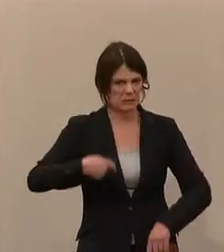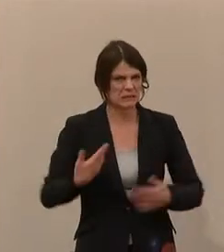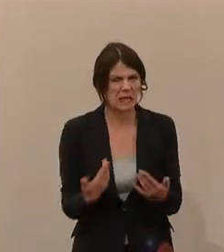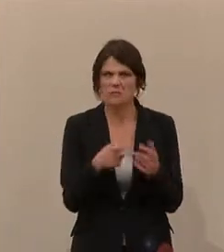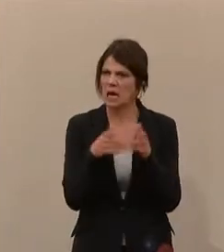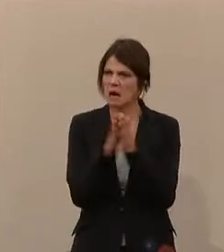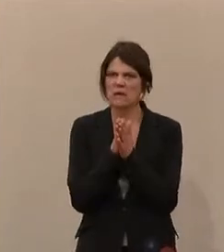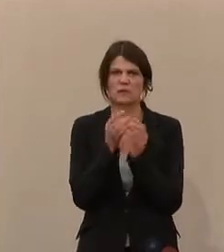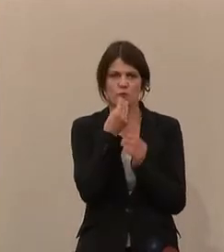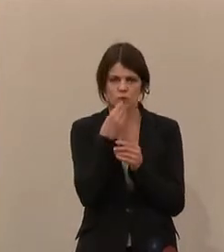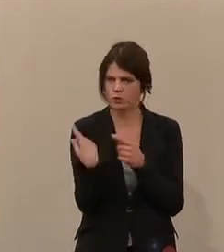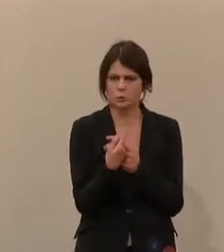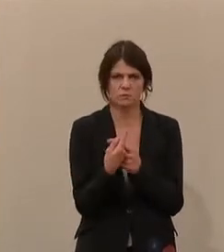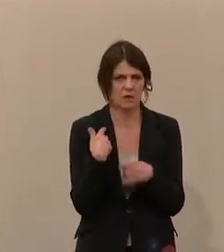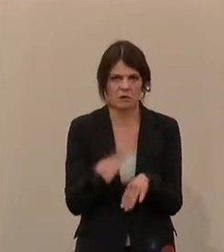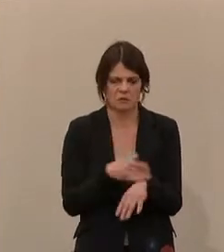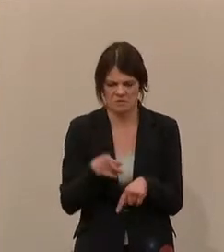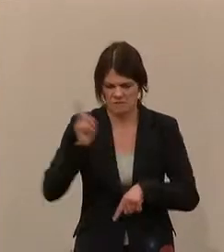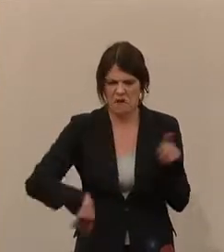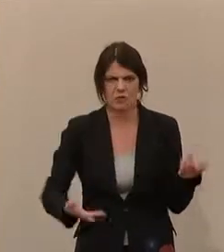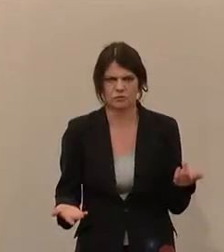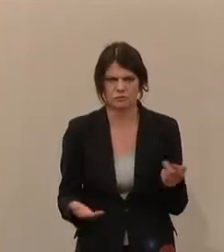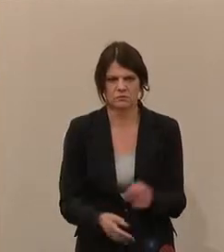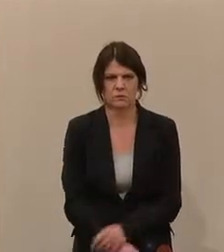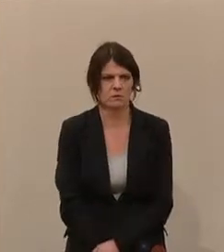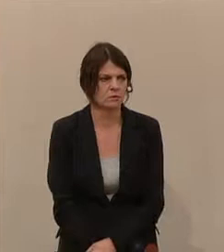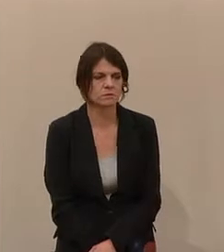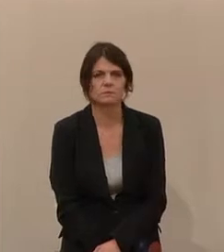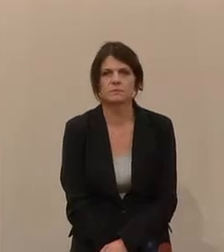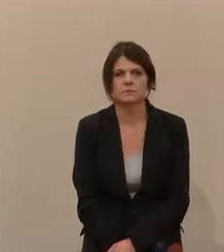der Gebetsfrühstück halte ich für vollkommen falsch.